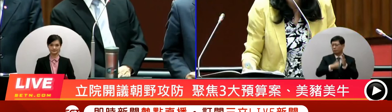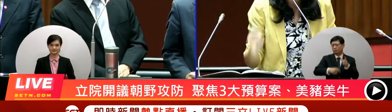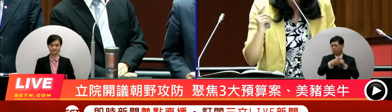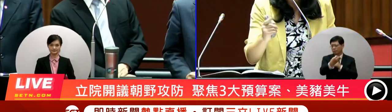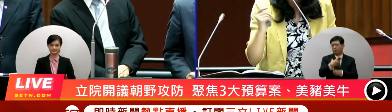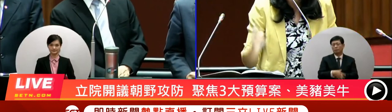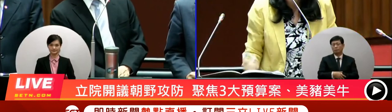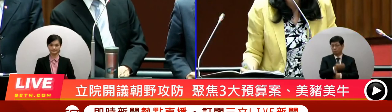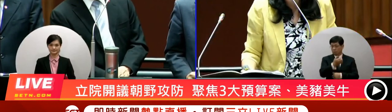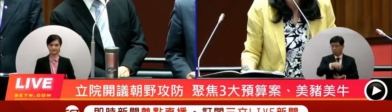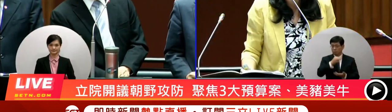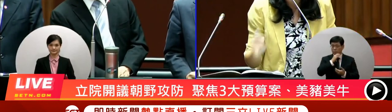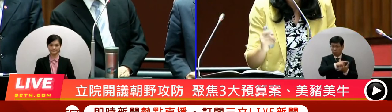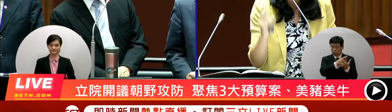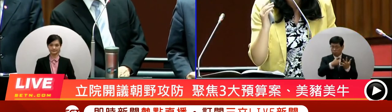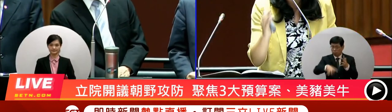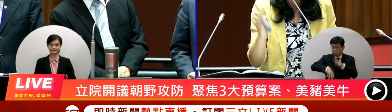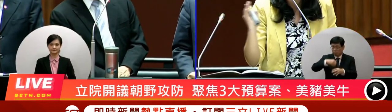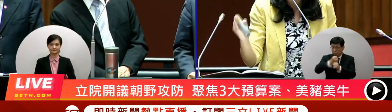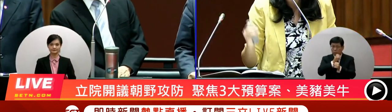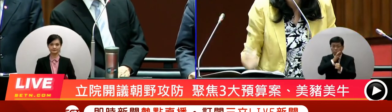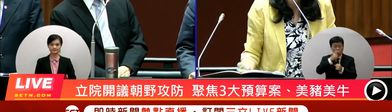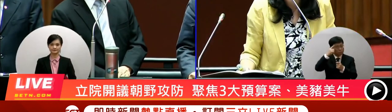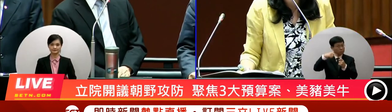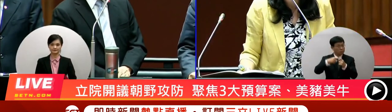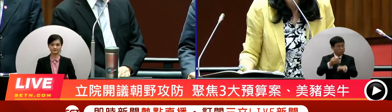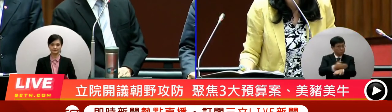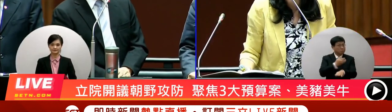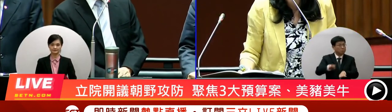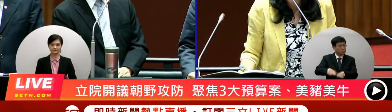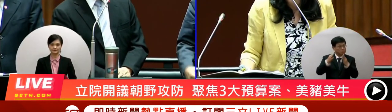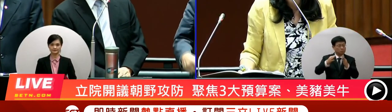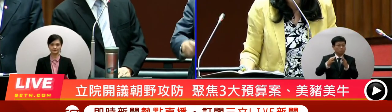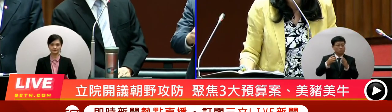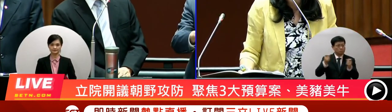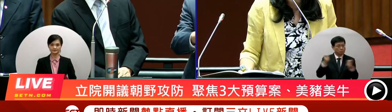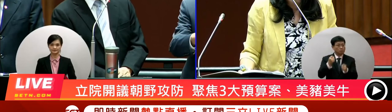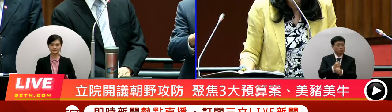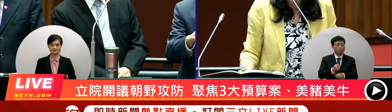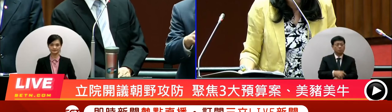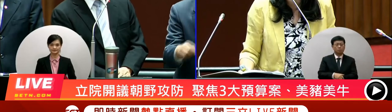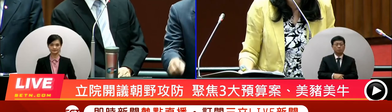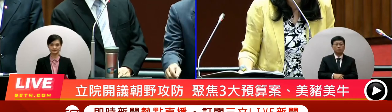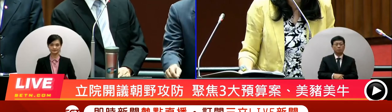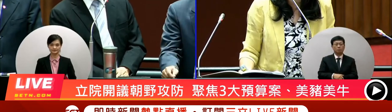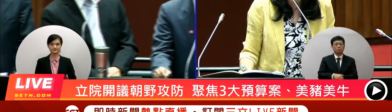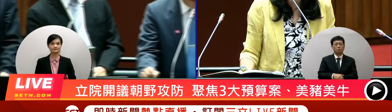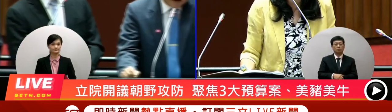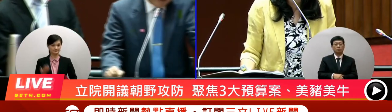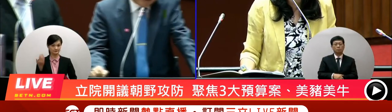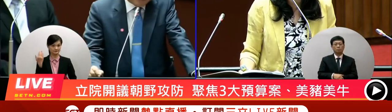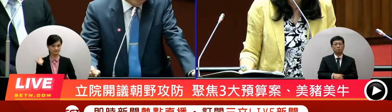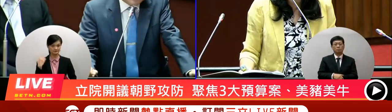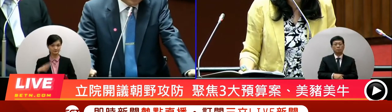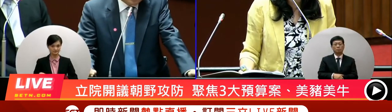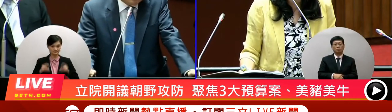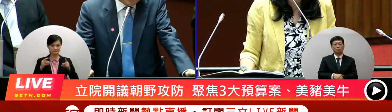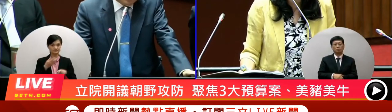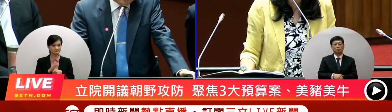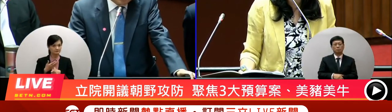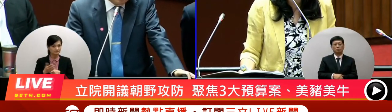复我。您刚刚讲的逐批抽验预计是从明年开始执行多久？ 一开始我们在做逐批抽验化是